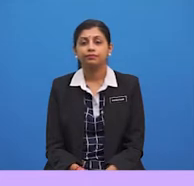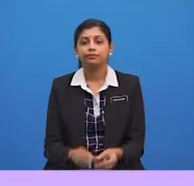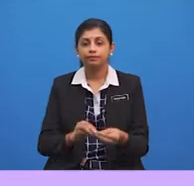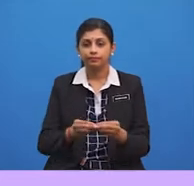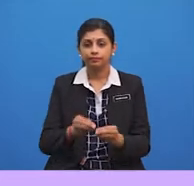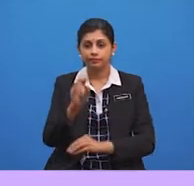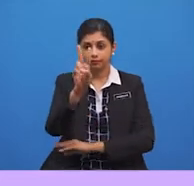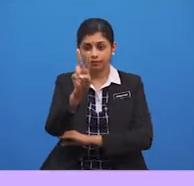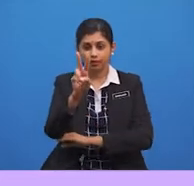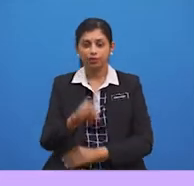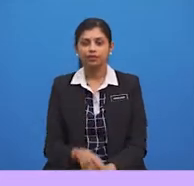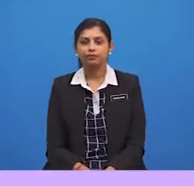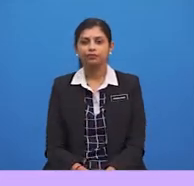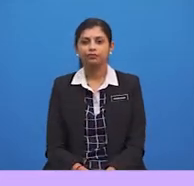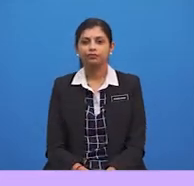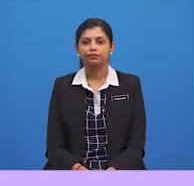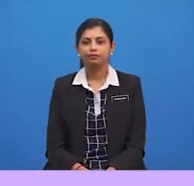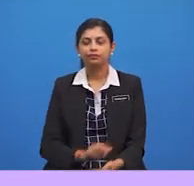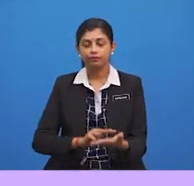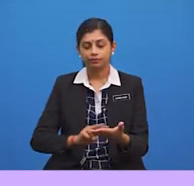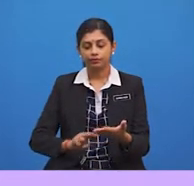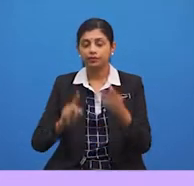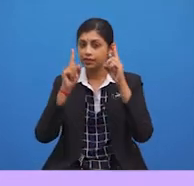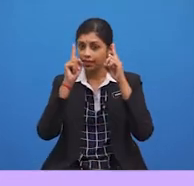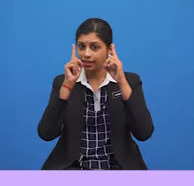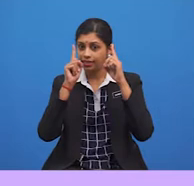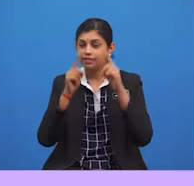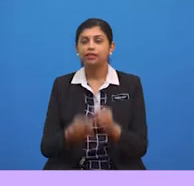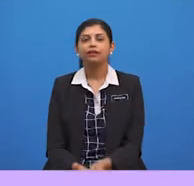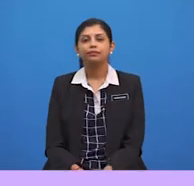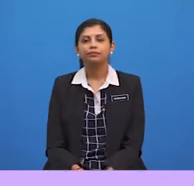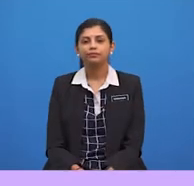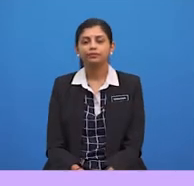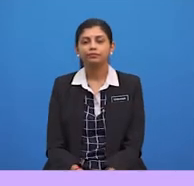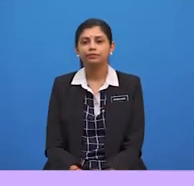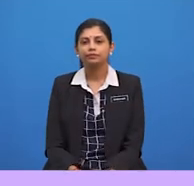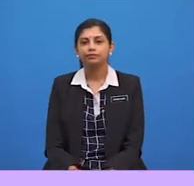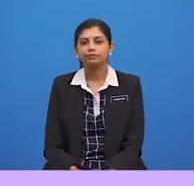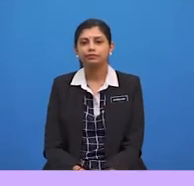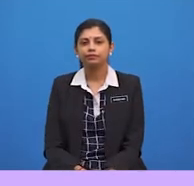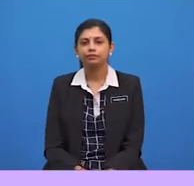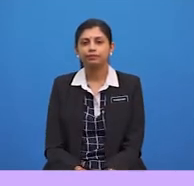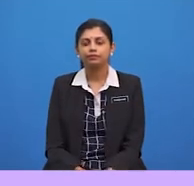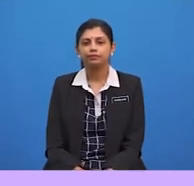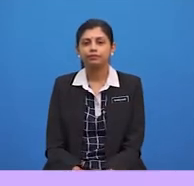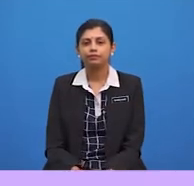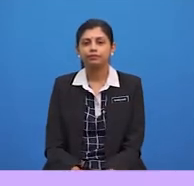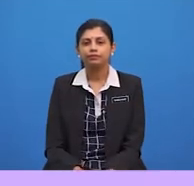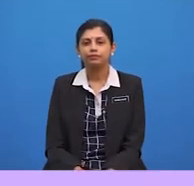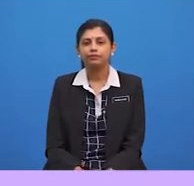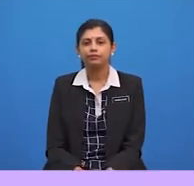Soalan kedua pula, nyatakan ciri-ciri utama kawasan yang